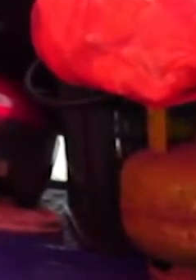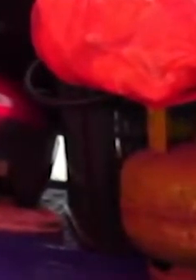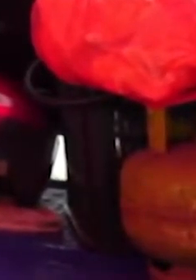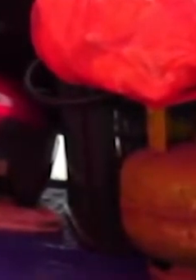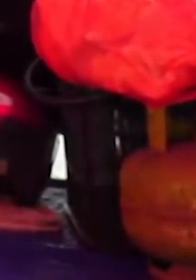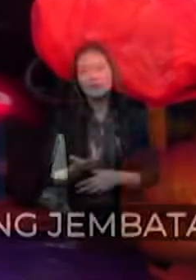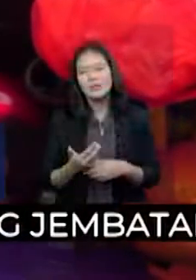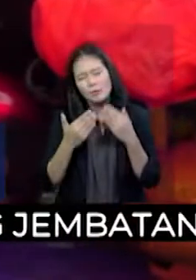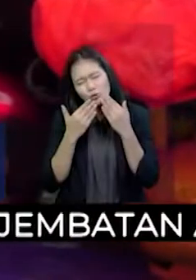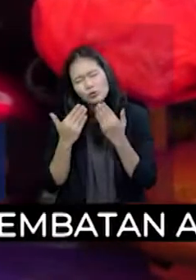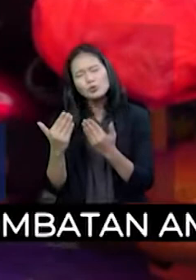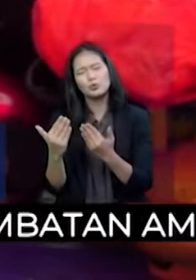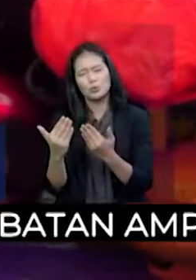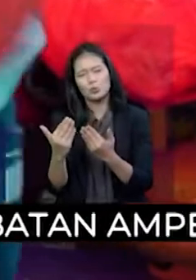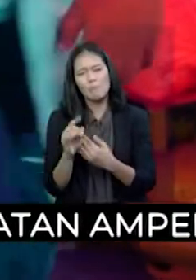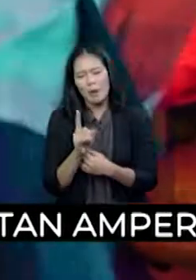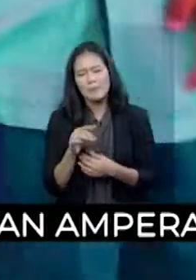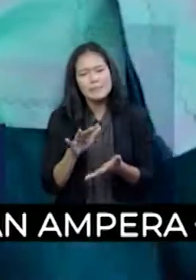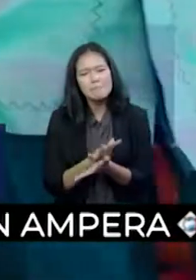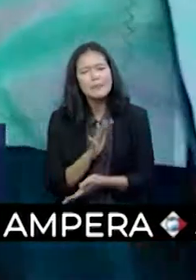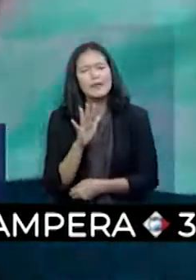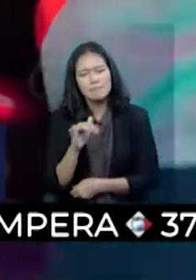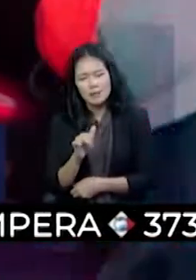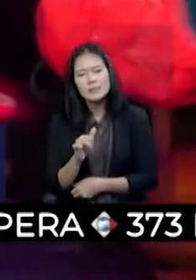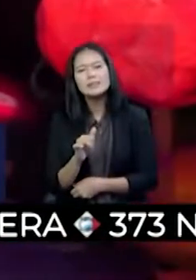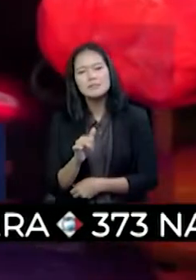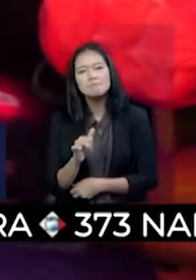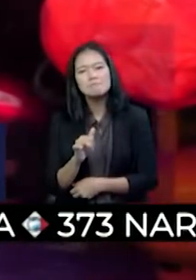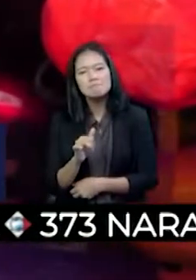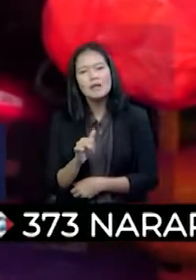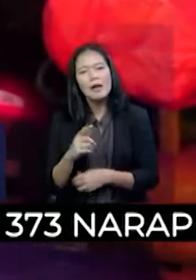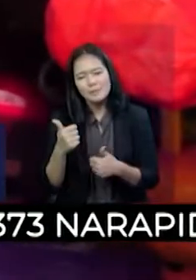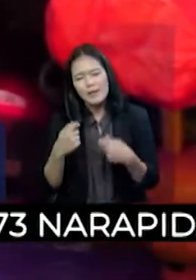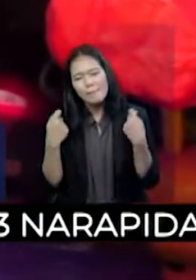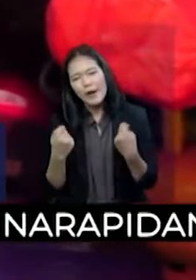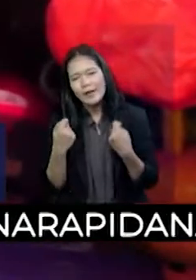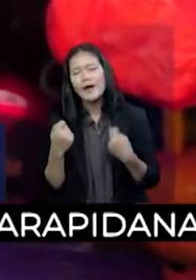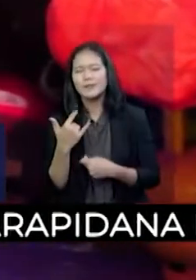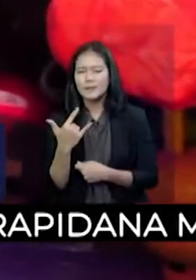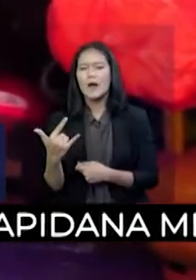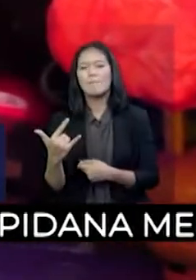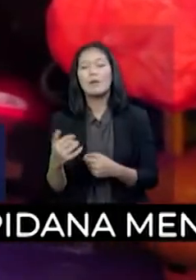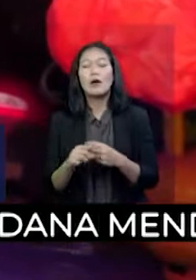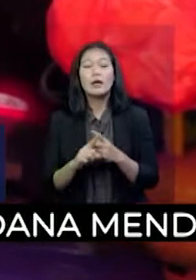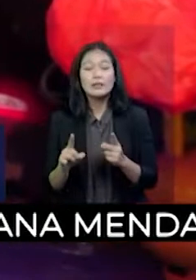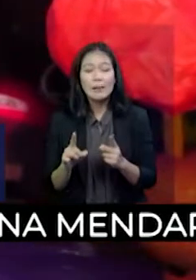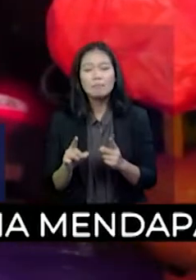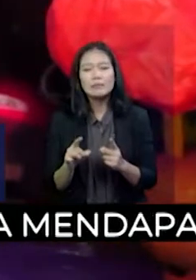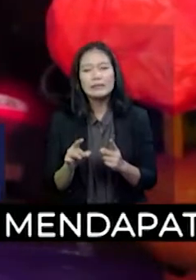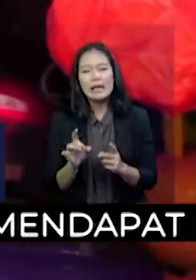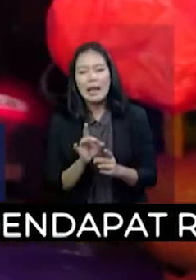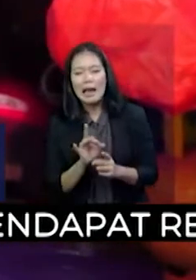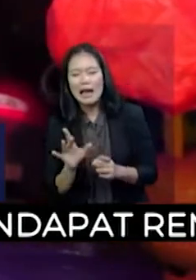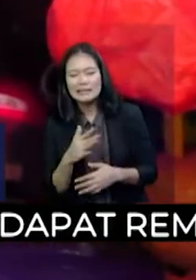ya bersyukur karena kita masih diberi kesempatan untuk merayakan hari raya. Tapi ya di sisi lain mas, ya